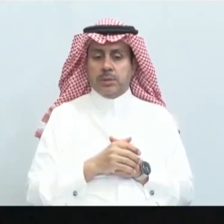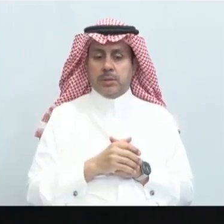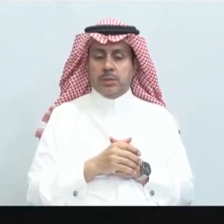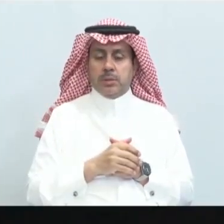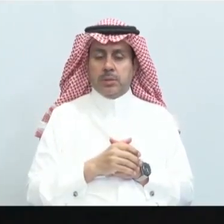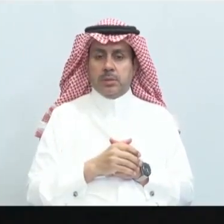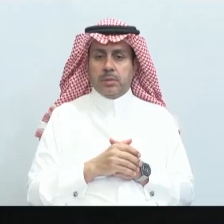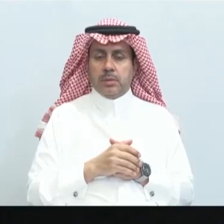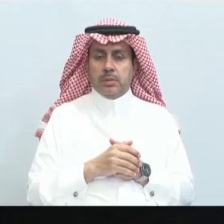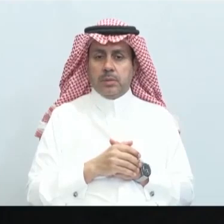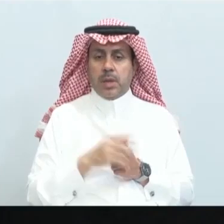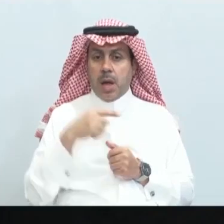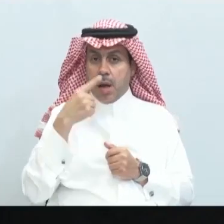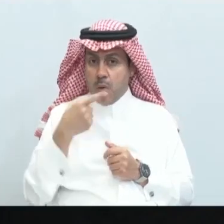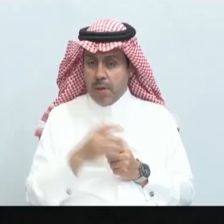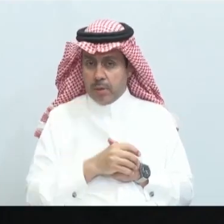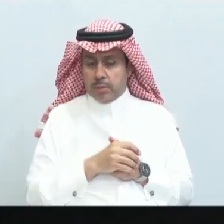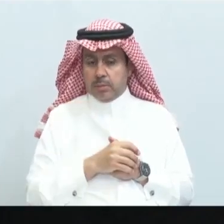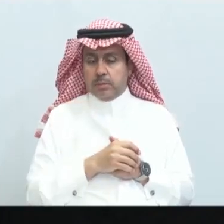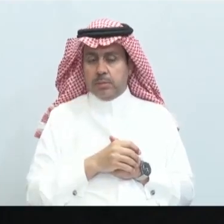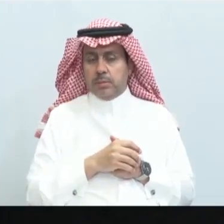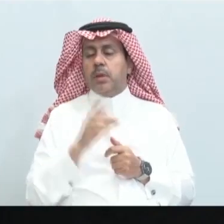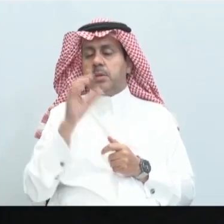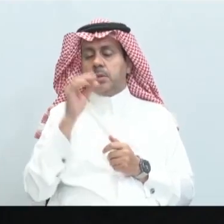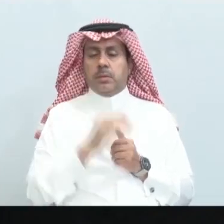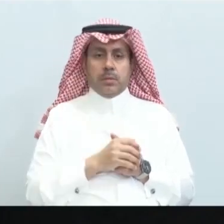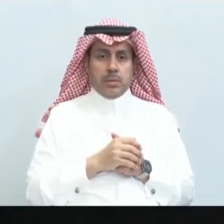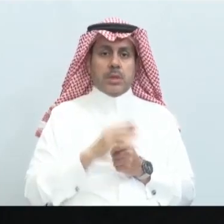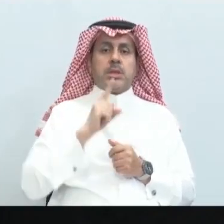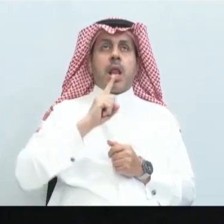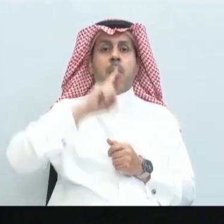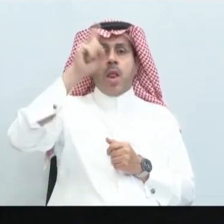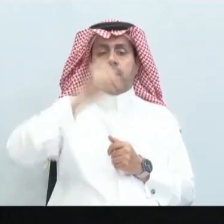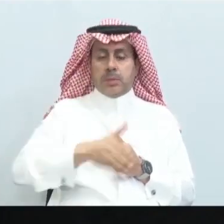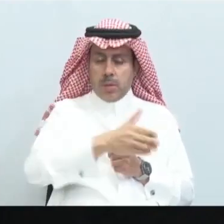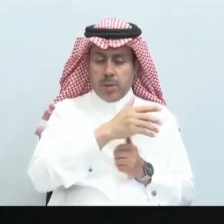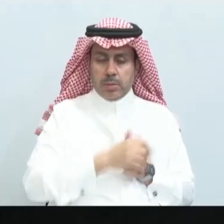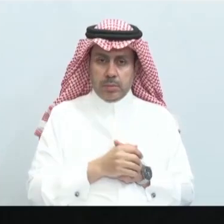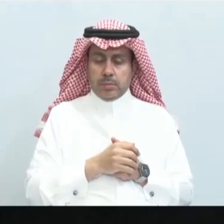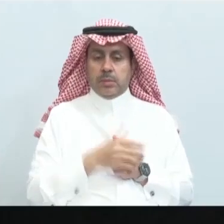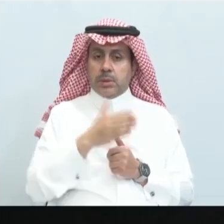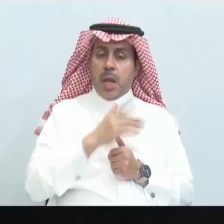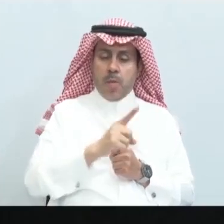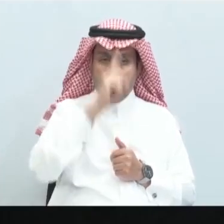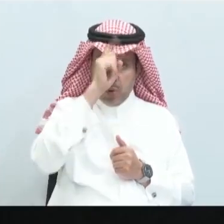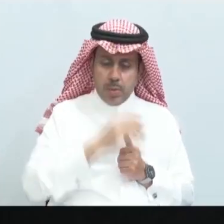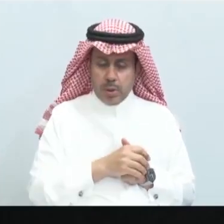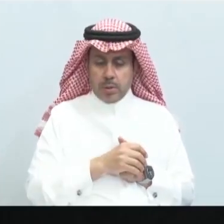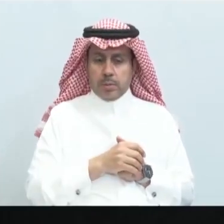نقول احسنتم نقول السلام عليكم ورحمه الله وبركاته